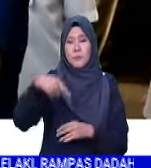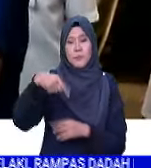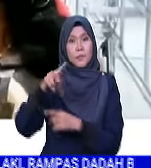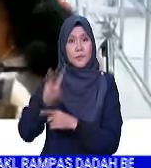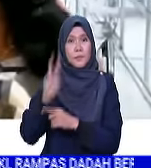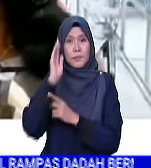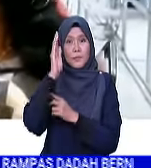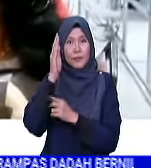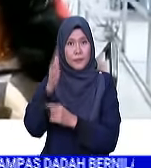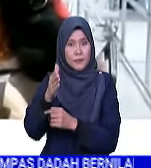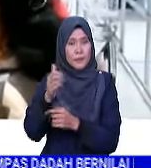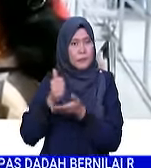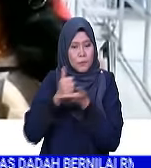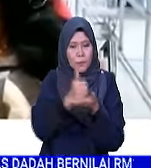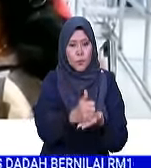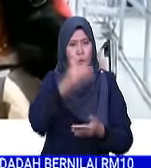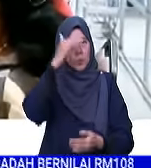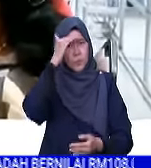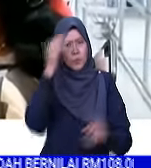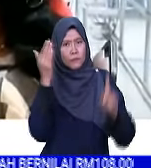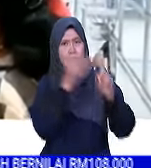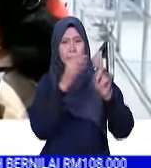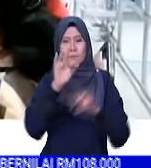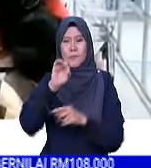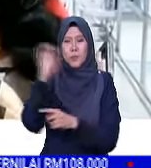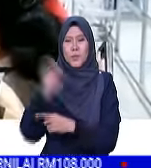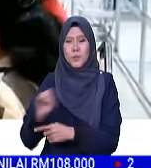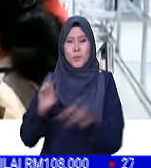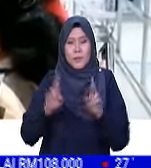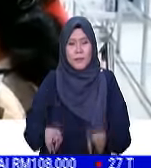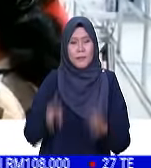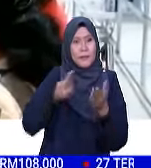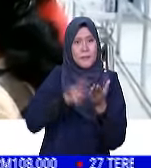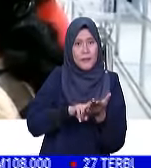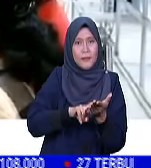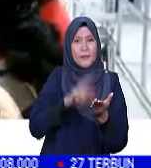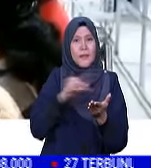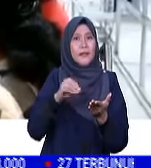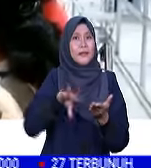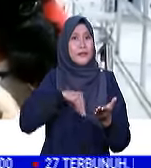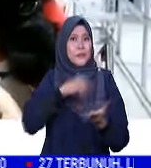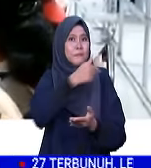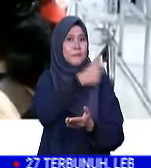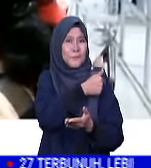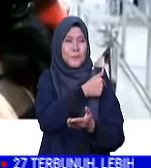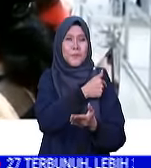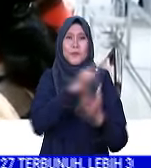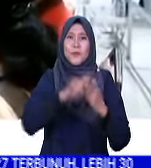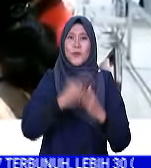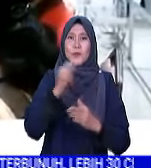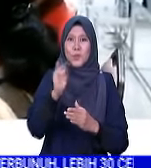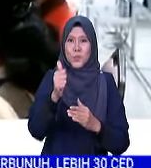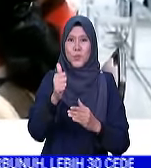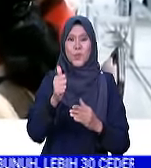itu diadakan membantu Johor mencapai sasaran 80% rakyat berdaftar dan menerima suntikan vaksin menjelang